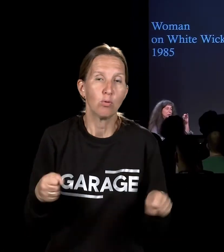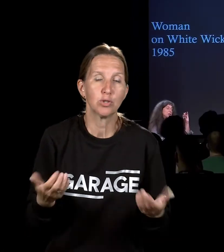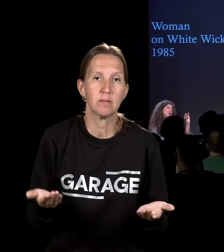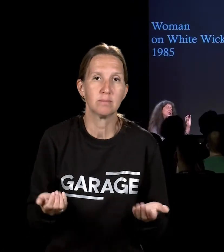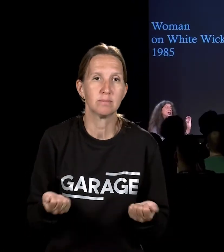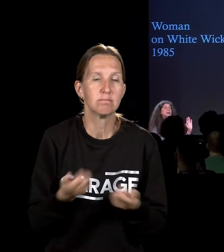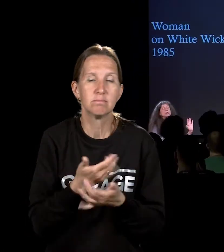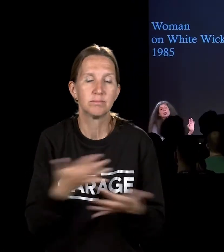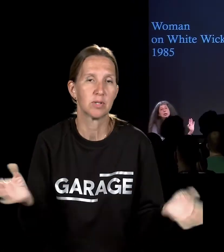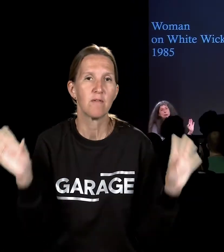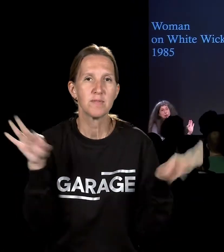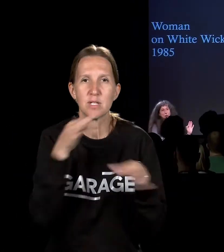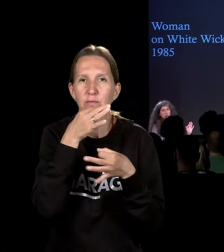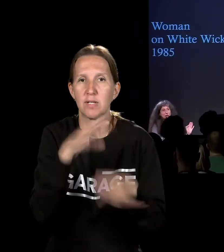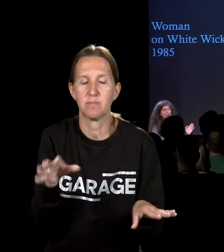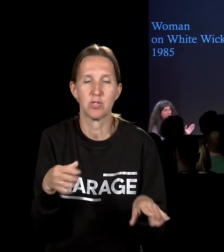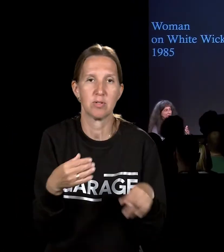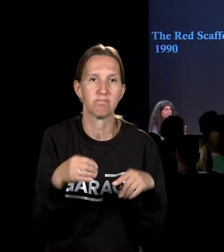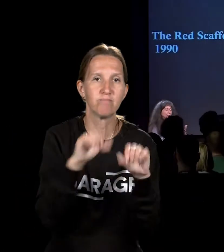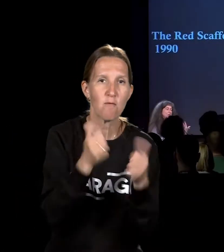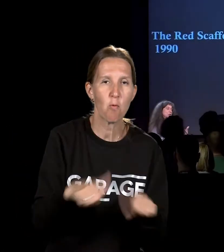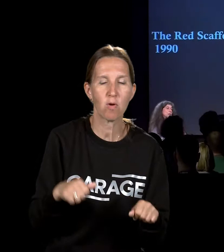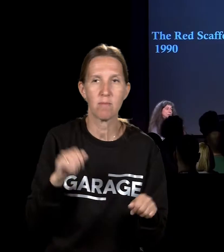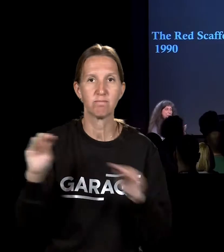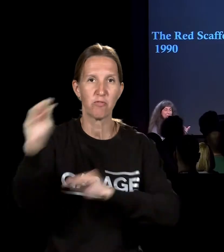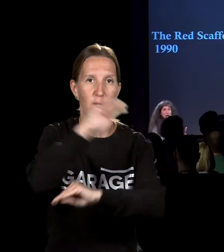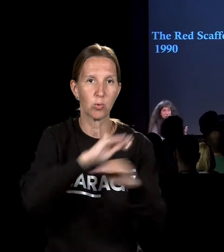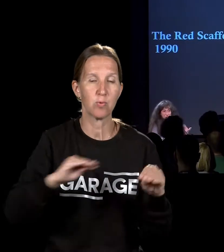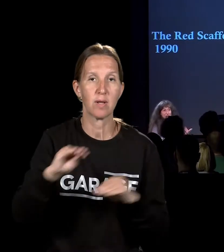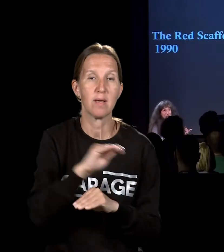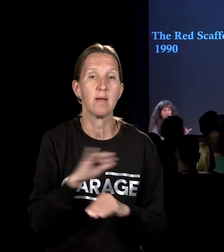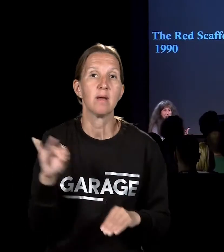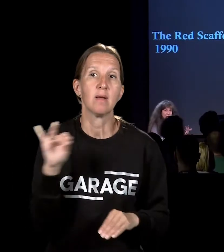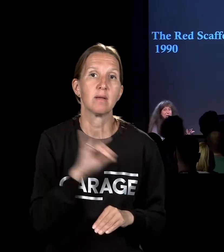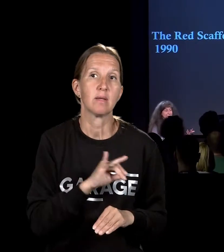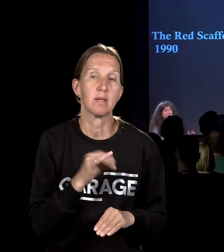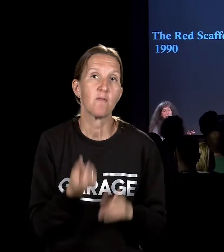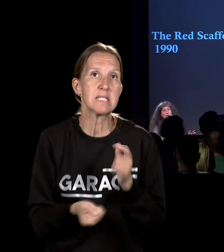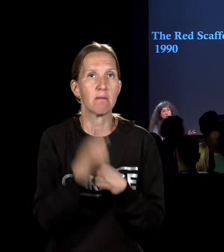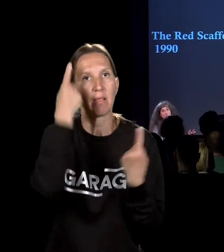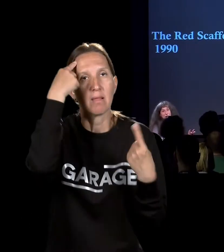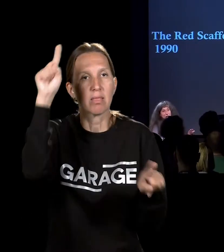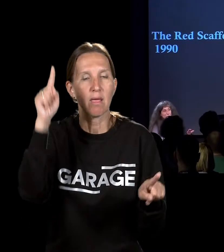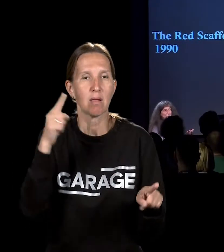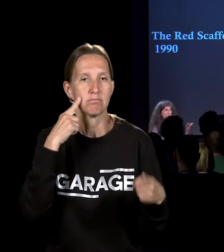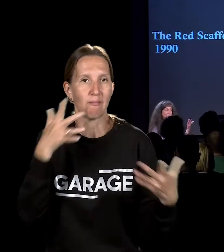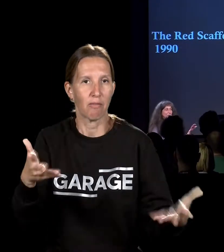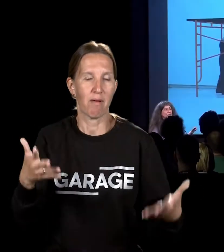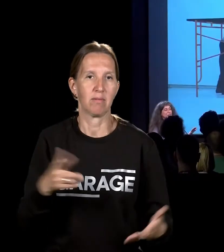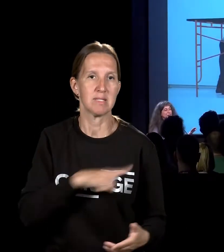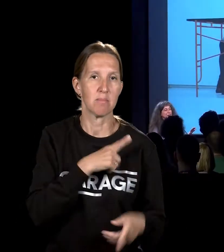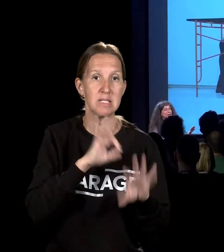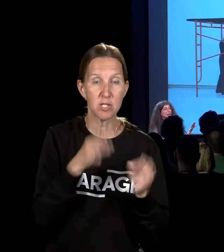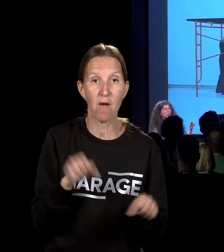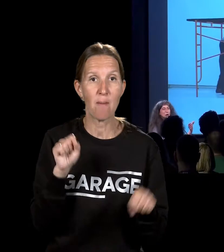Можно сделать все возможные фактуры. Возникает идея эффектности и мастерства. Можно ещё